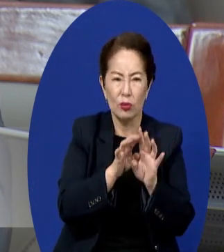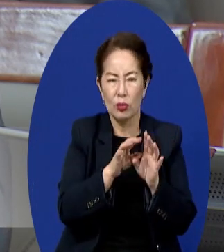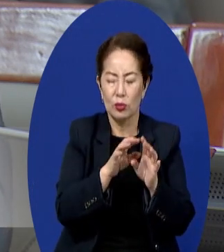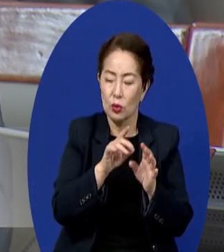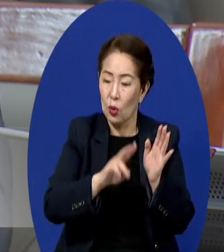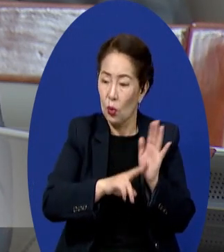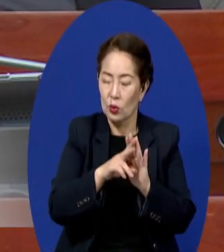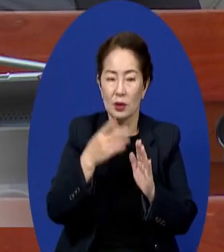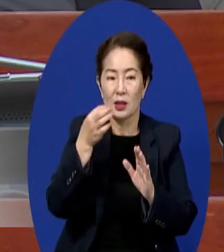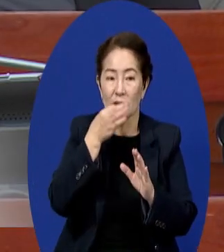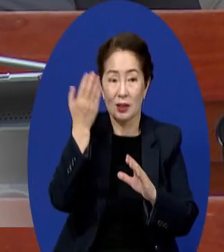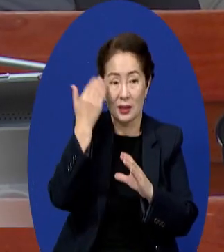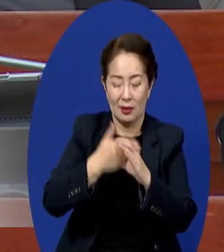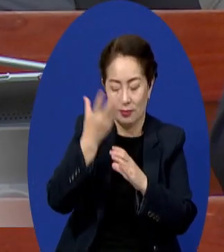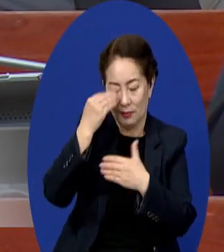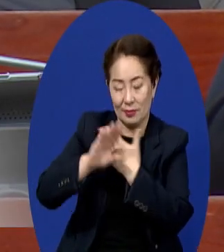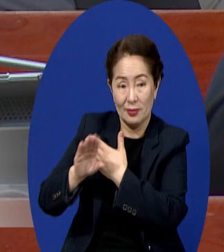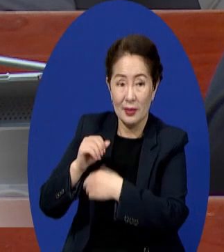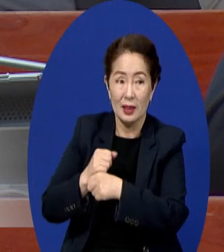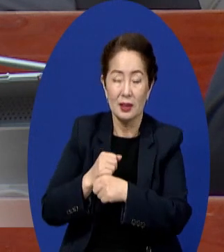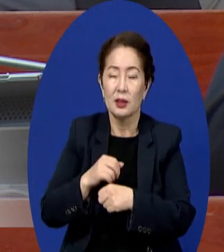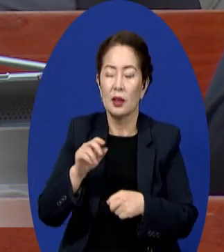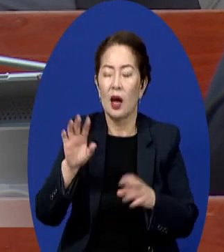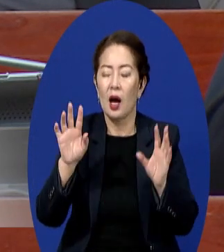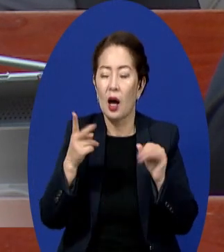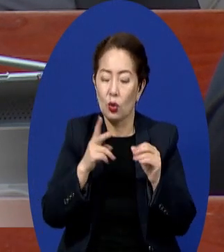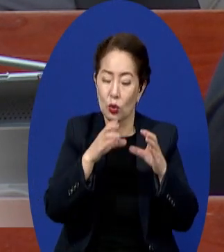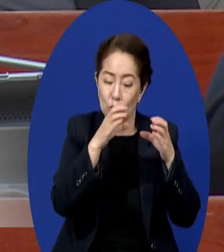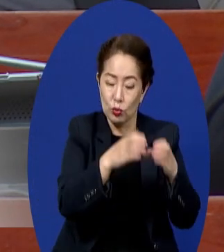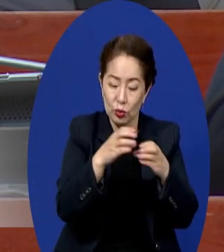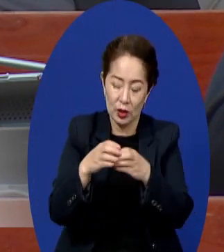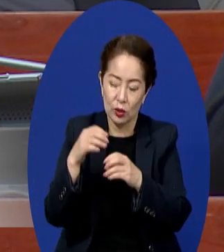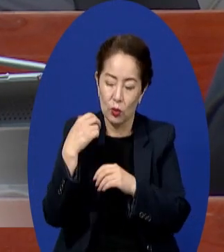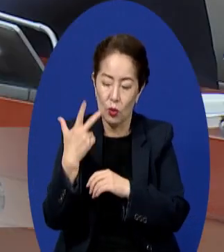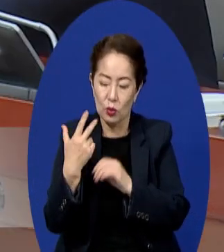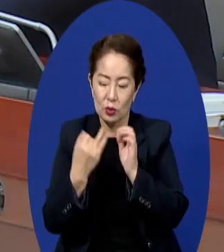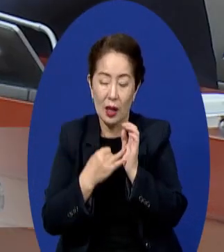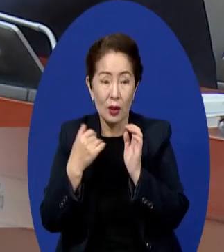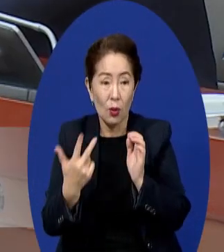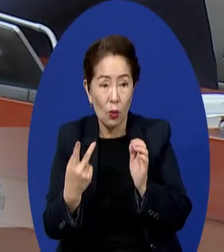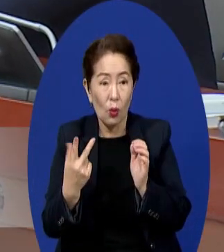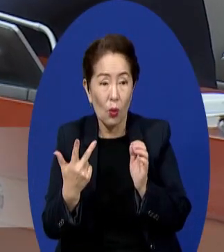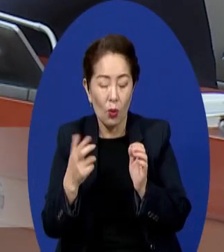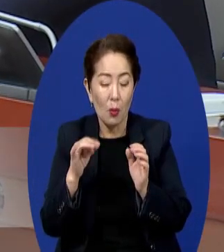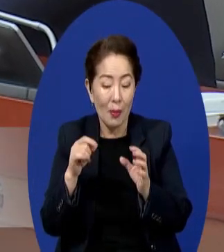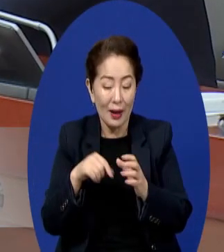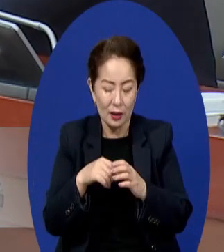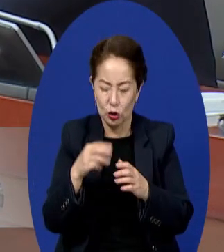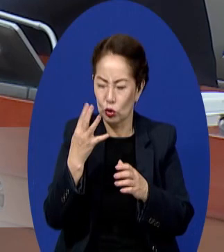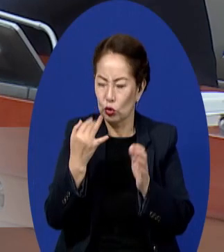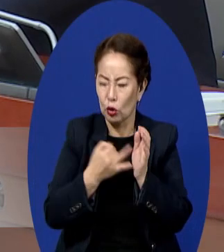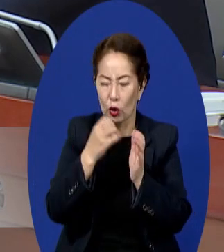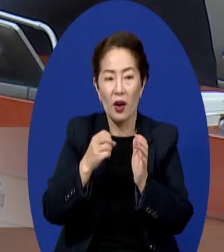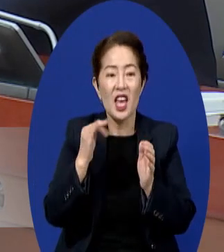хэмжээнүүдийг зохион байгуулж байгаа. Монгол улс нийт 12 бүлгийн 373 бараа бүтээгдэхүүн хэрэглэдгээс 47% нь импортынх.